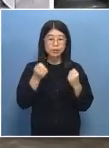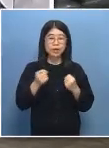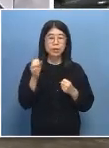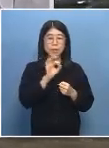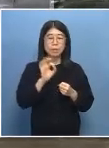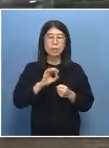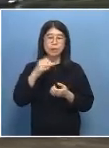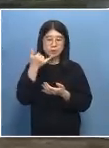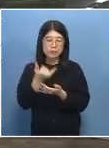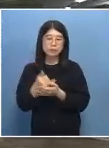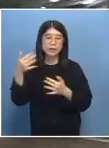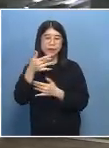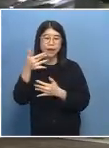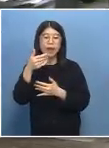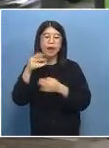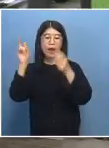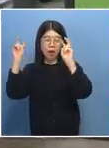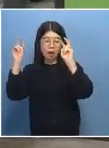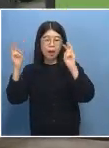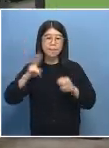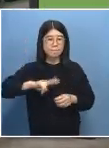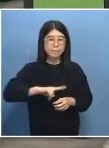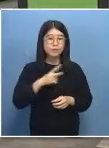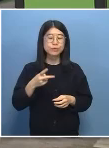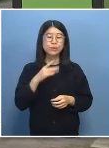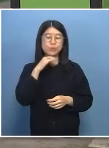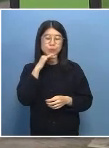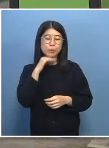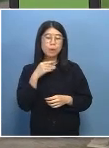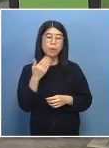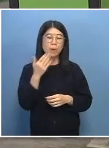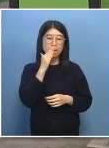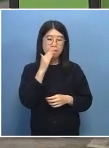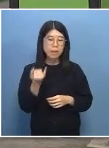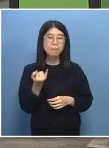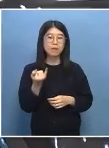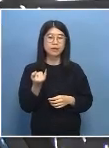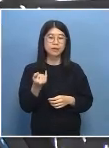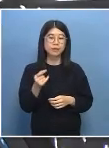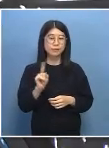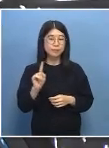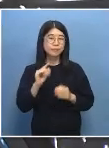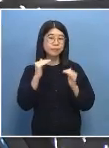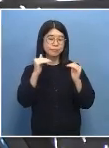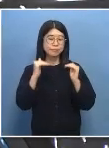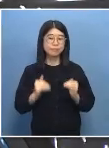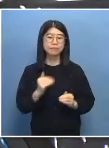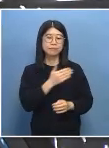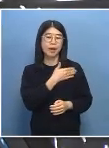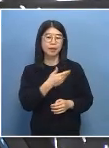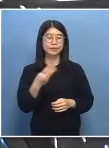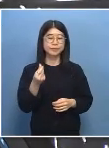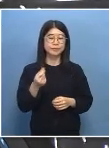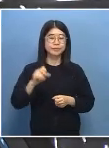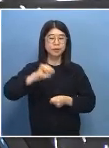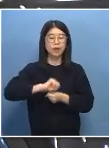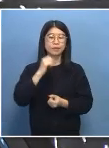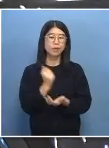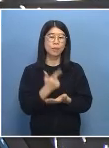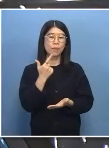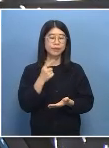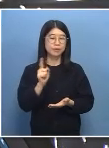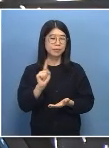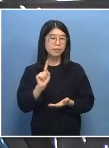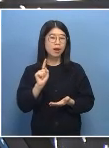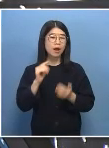去到一個死期，咁變咗，如果嗰個唔合理性嘅牌費加得太貴嘅時